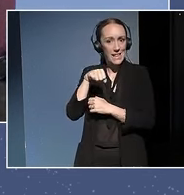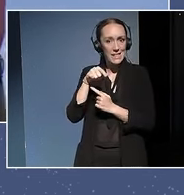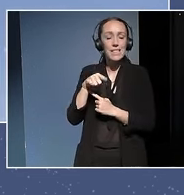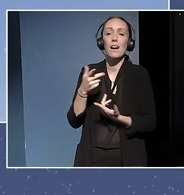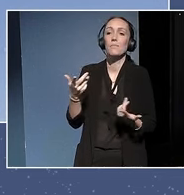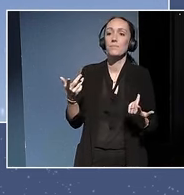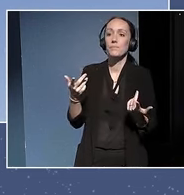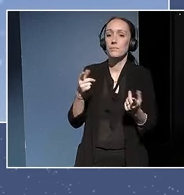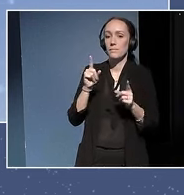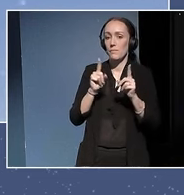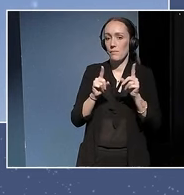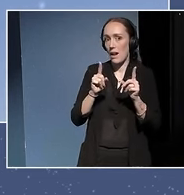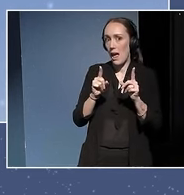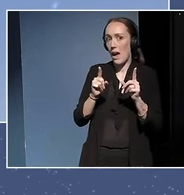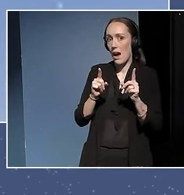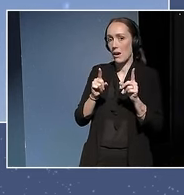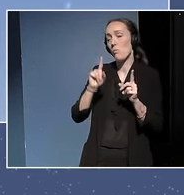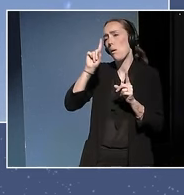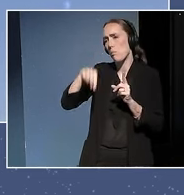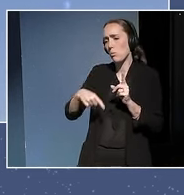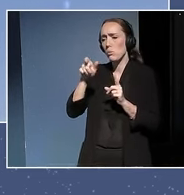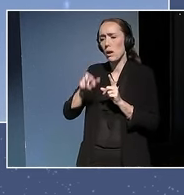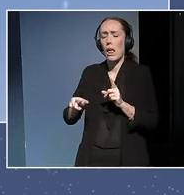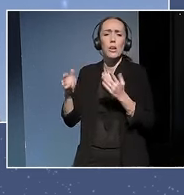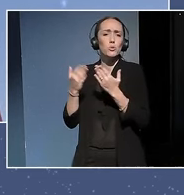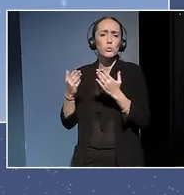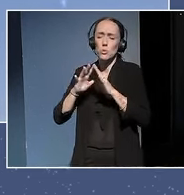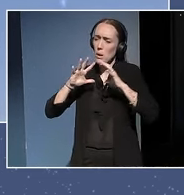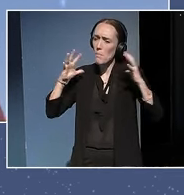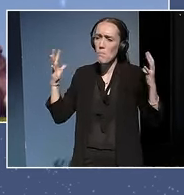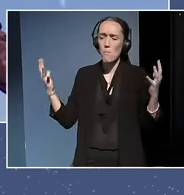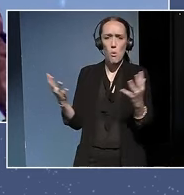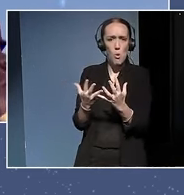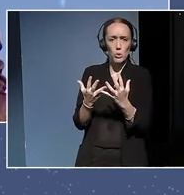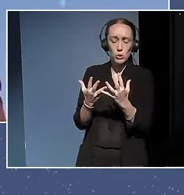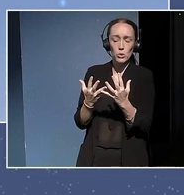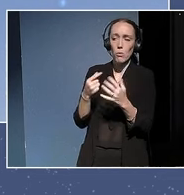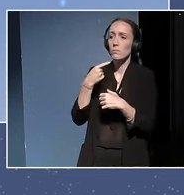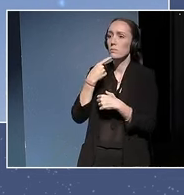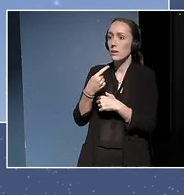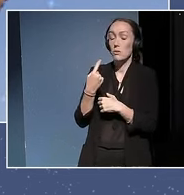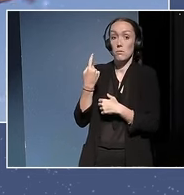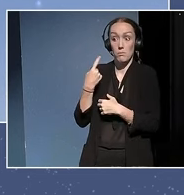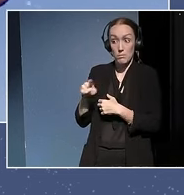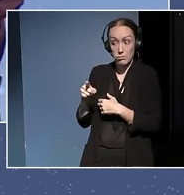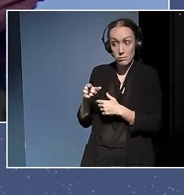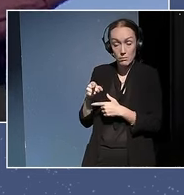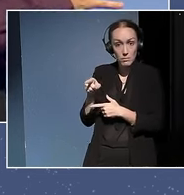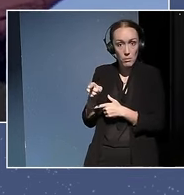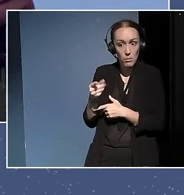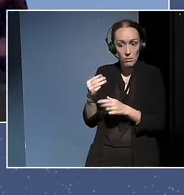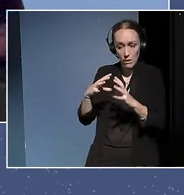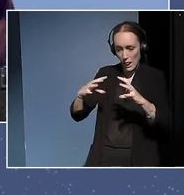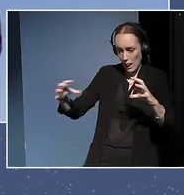chiamato ormai dai paleontologi di tutto il mondo indica un esemplare gigantesco cioè un